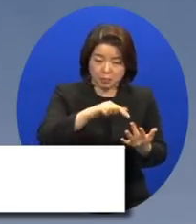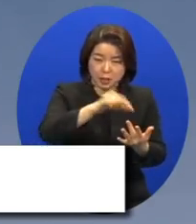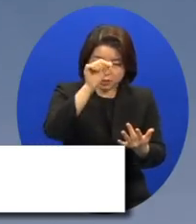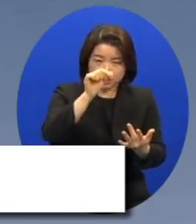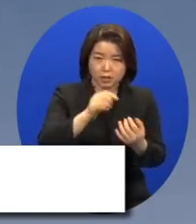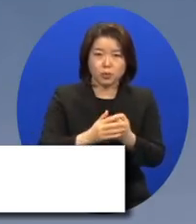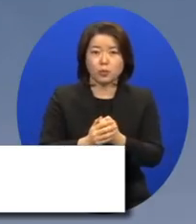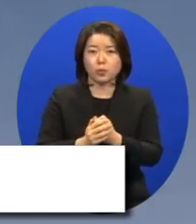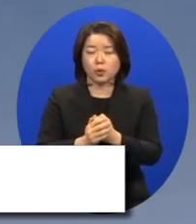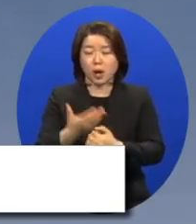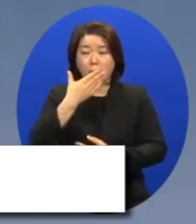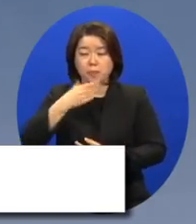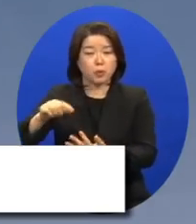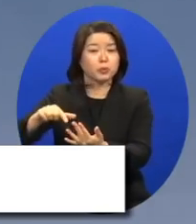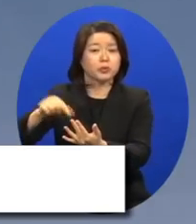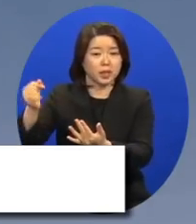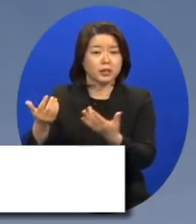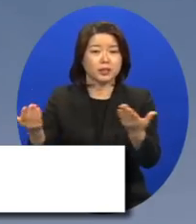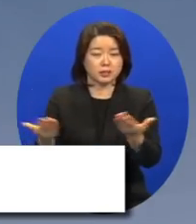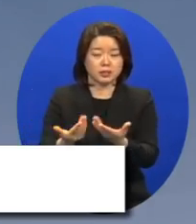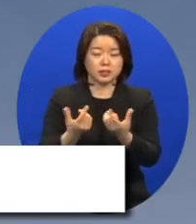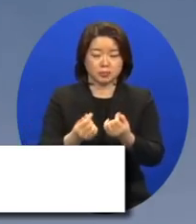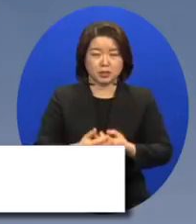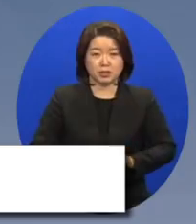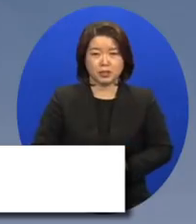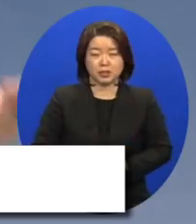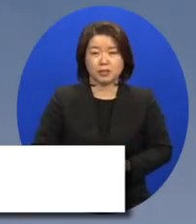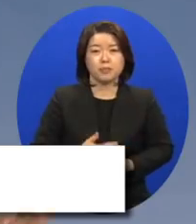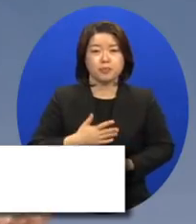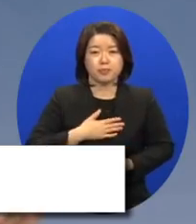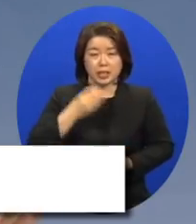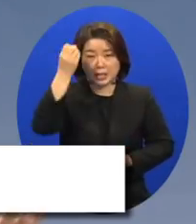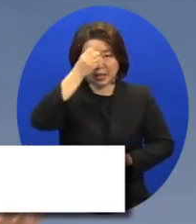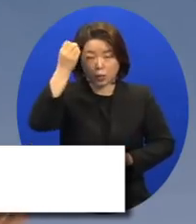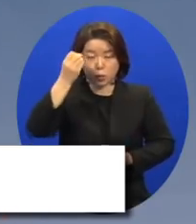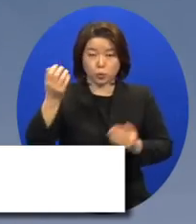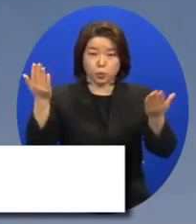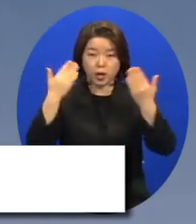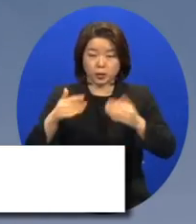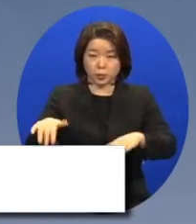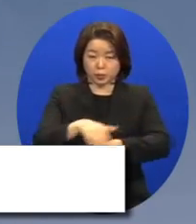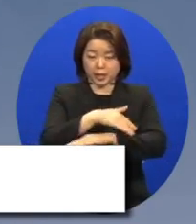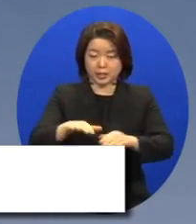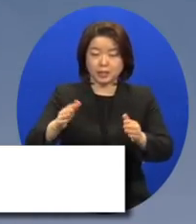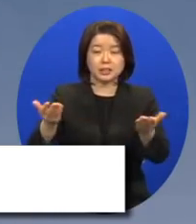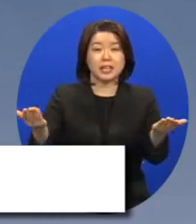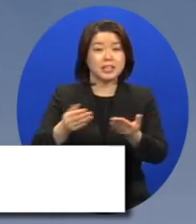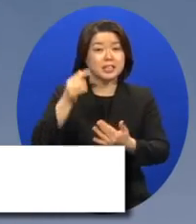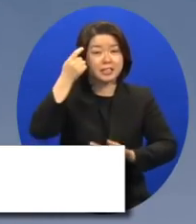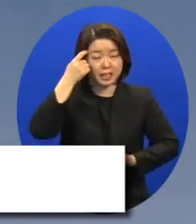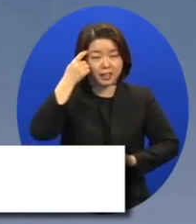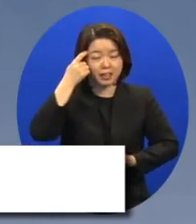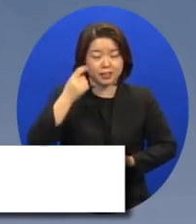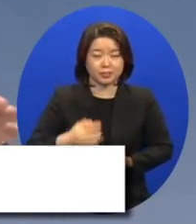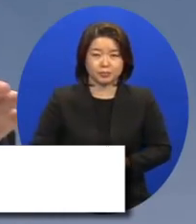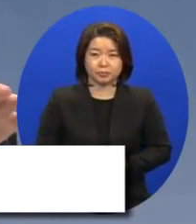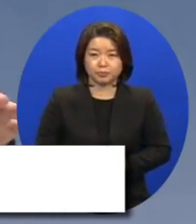것이고 복을 택하는 것입니다 제가 고등학교 다닐 때 일이 생각난 되다